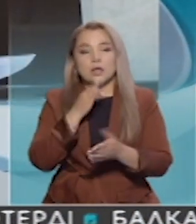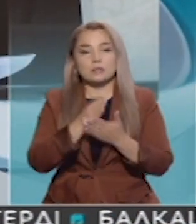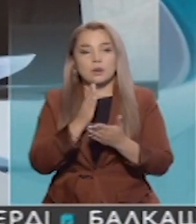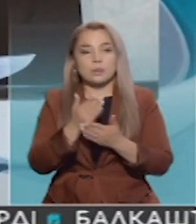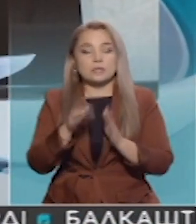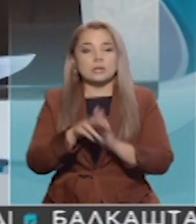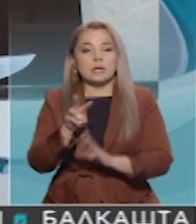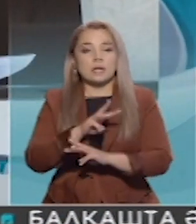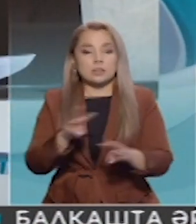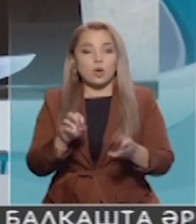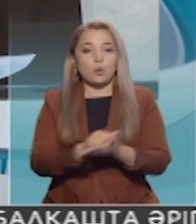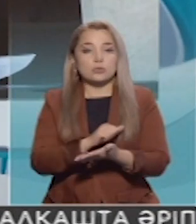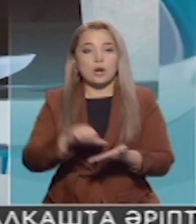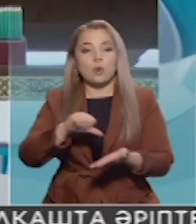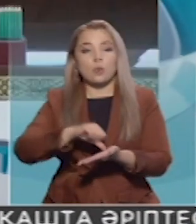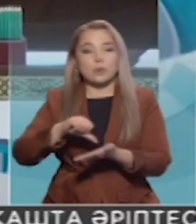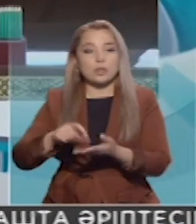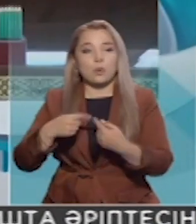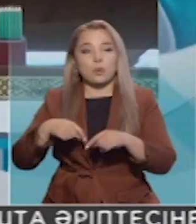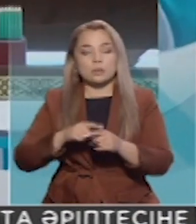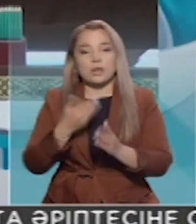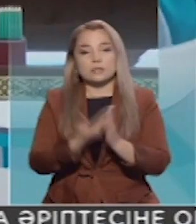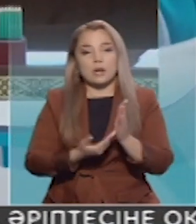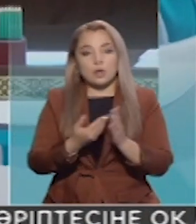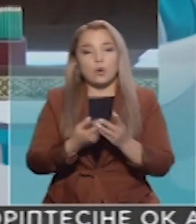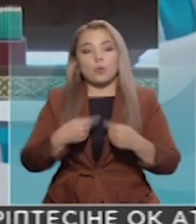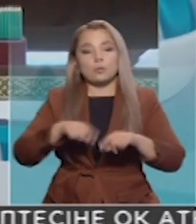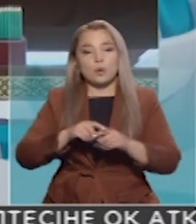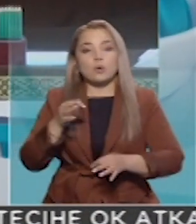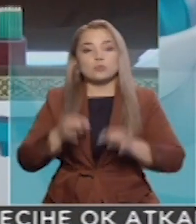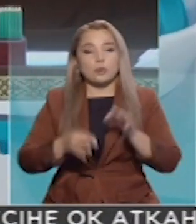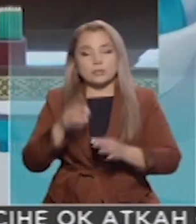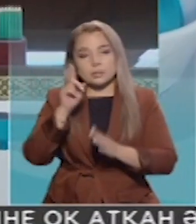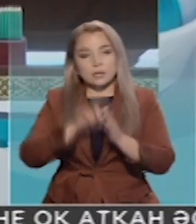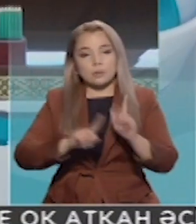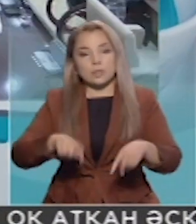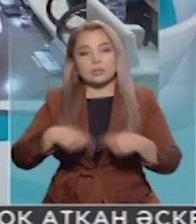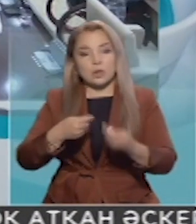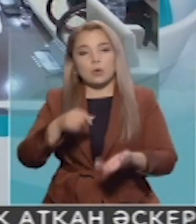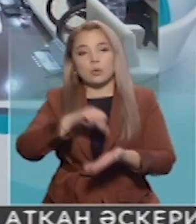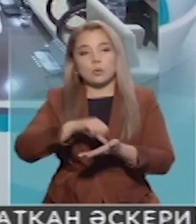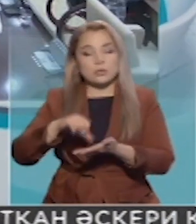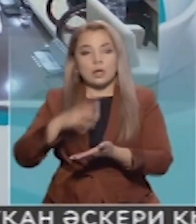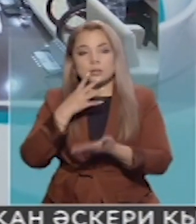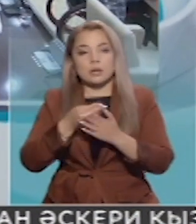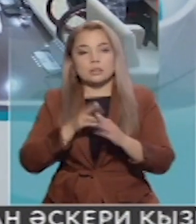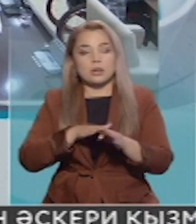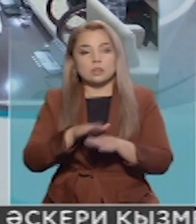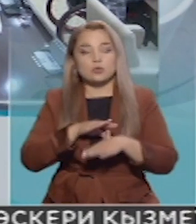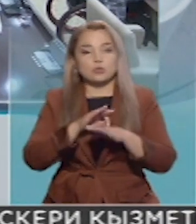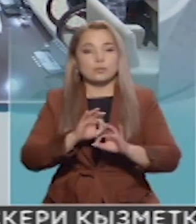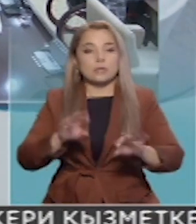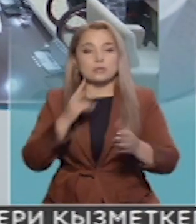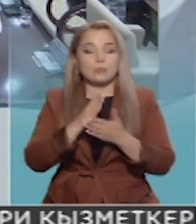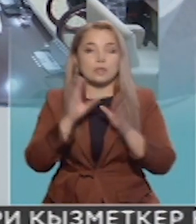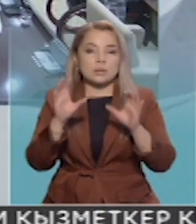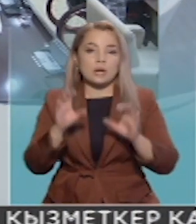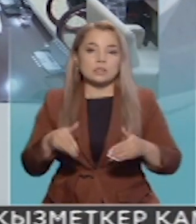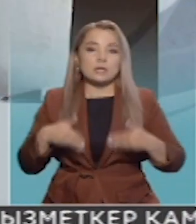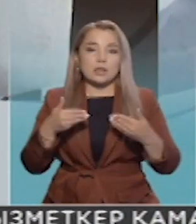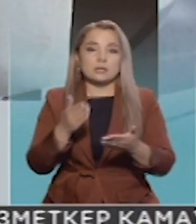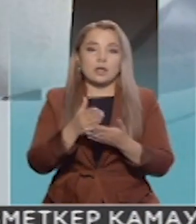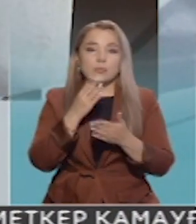сенаторлар. Жалпы құжатта уәкілетті орган сараптама ұйымы және соттарда сенім білдірген өкілдер институтын жетілдіру көзделген. Ал заң